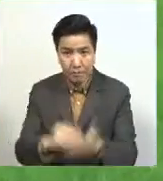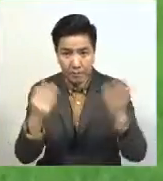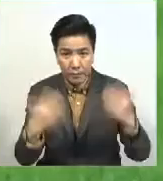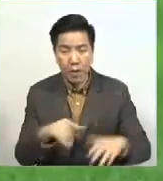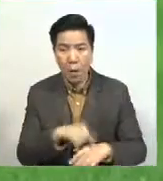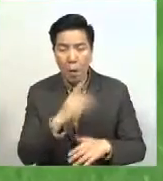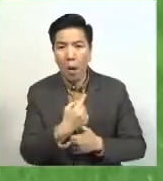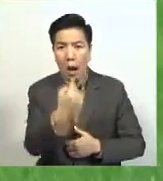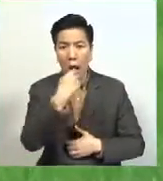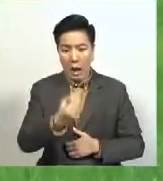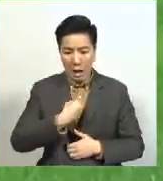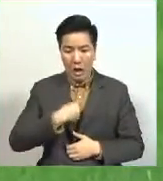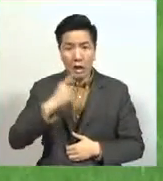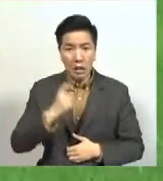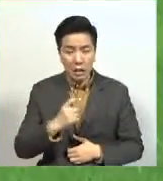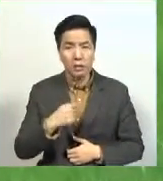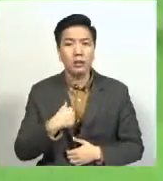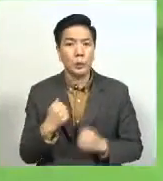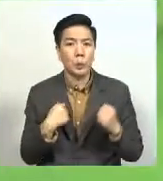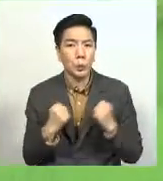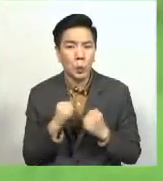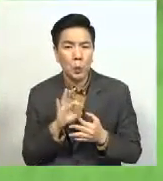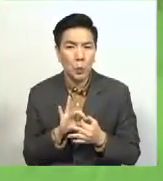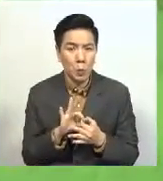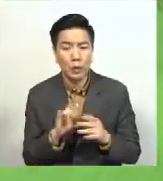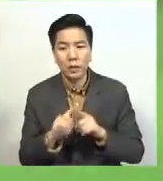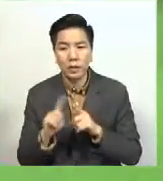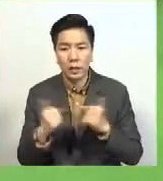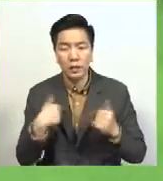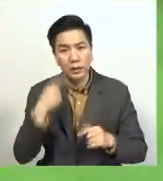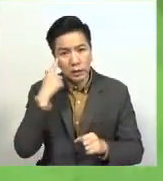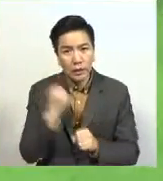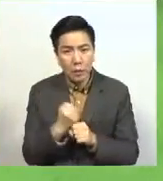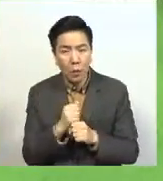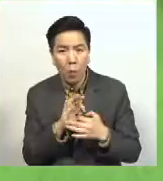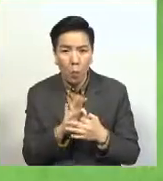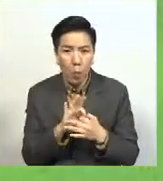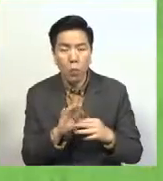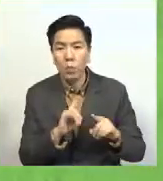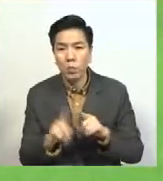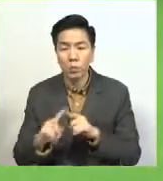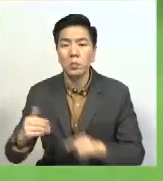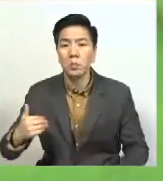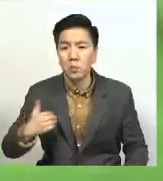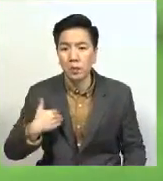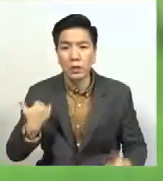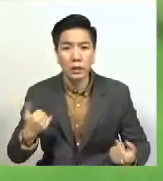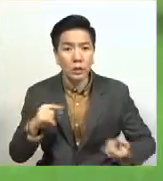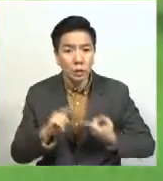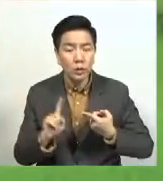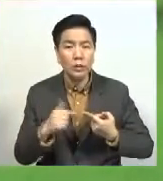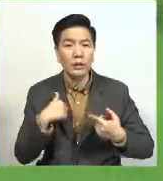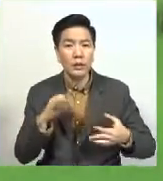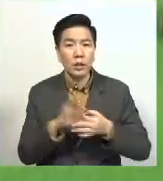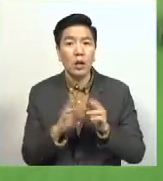วหลังจากที่ถูกขู่ฆ่าเพื่อที่จะได้ปราศจากความกังวลเพราะว่าตอนนี้ทำงานไปก็กังวลใจเหมือนกันนะแล้วก็ยืนยันว่าคณะกร